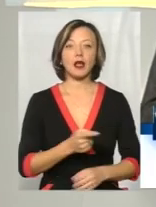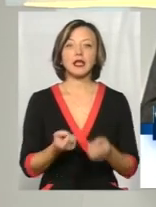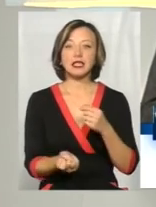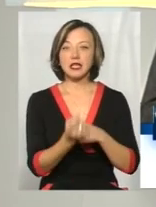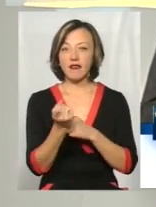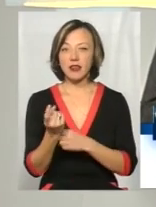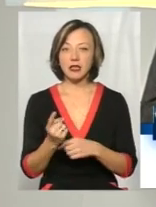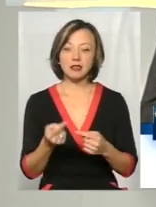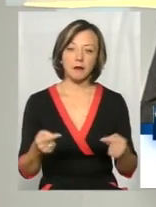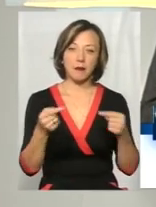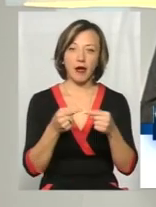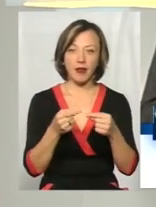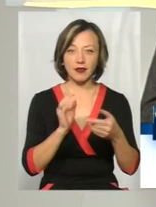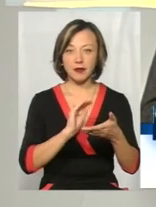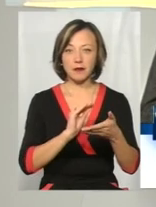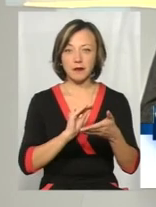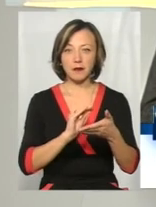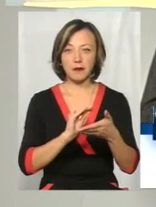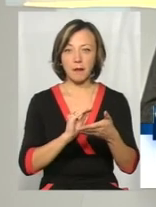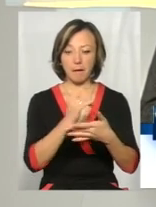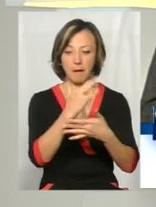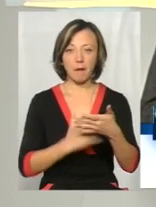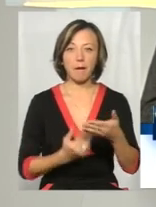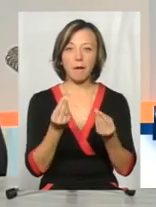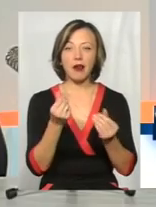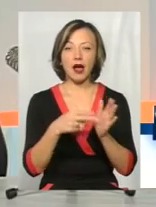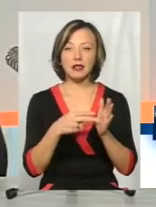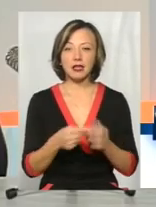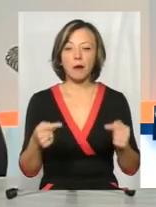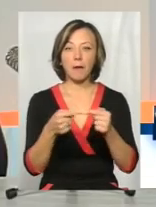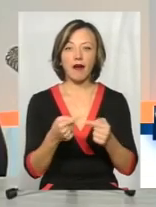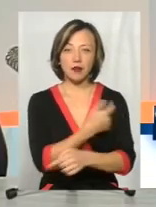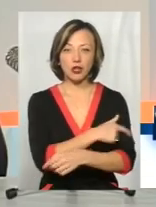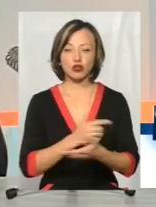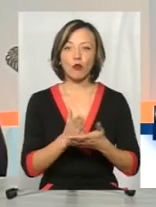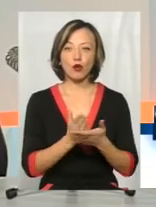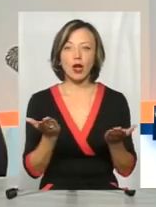з'явилися певні такі прайси на певні медичні послуги, які